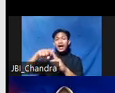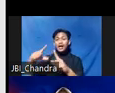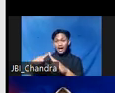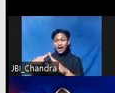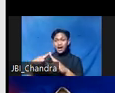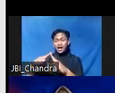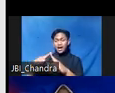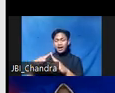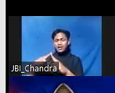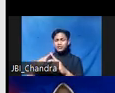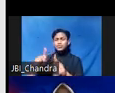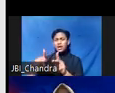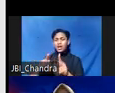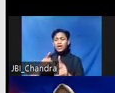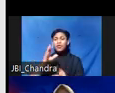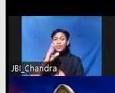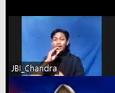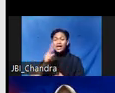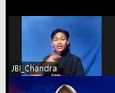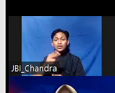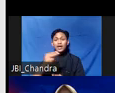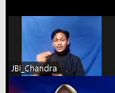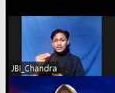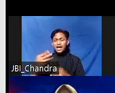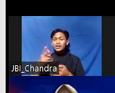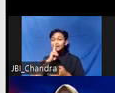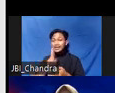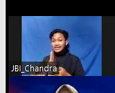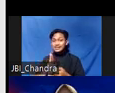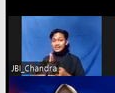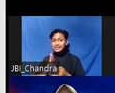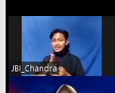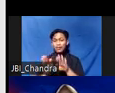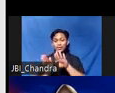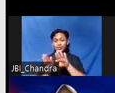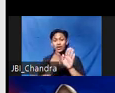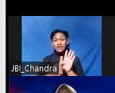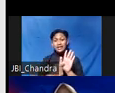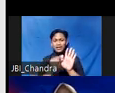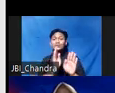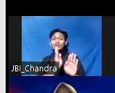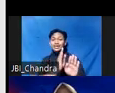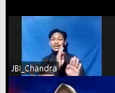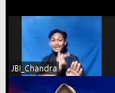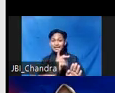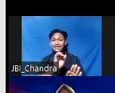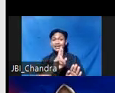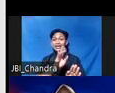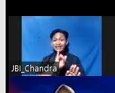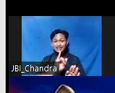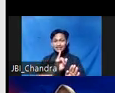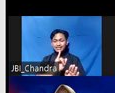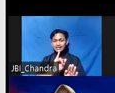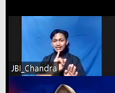yang berbahasa latin itu kan yang menjorok ke depan itu yang kiri Nah mungkin yang diinginkan Mbak Rahmi itu yang